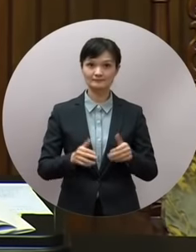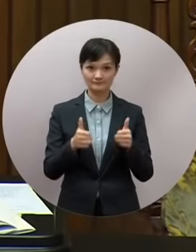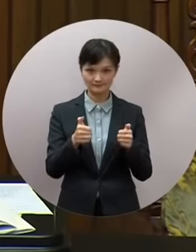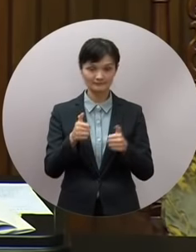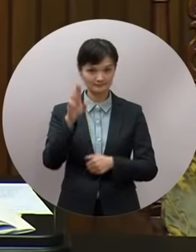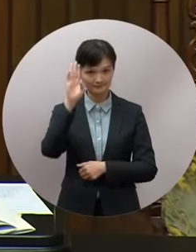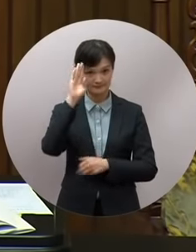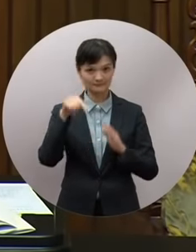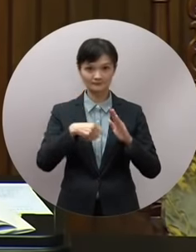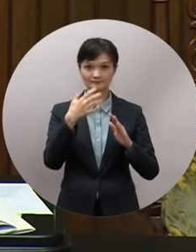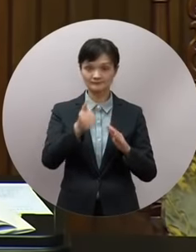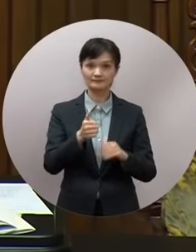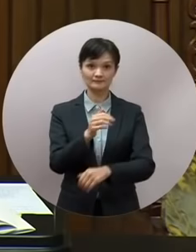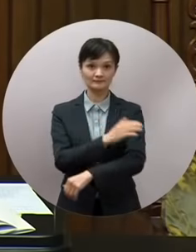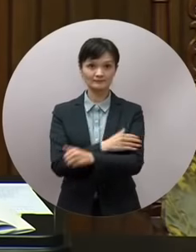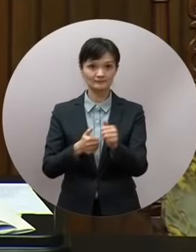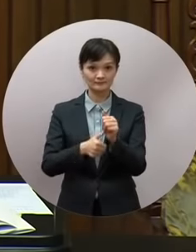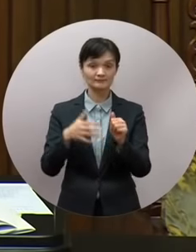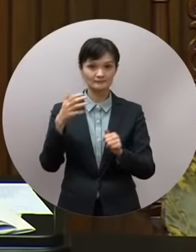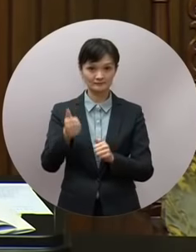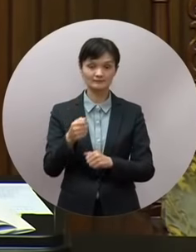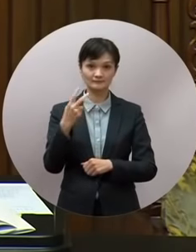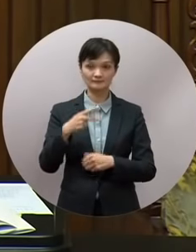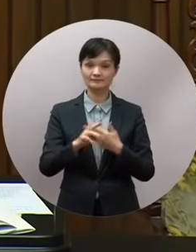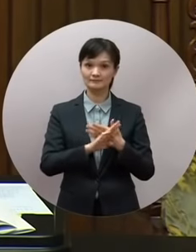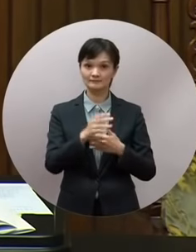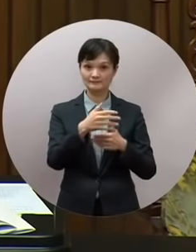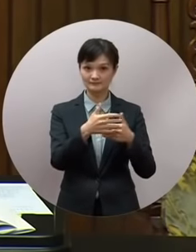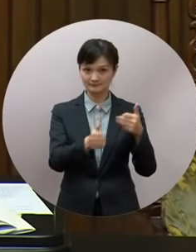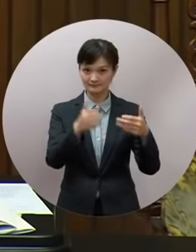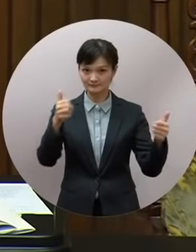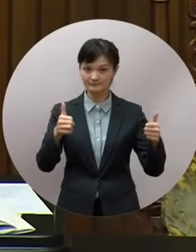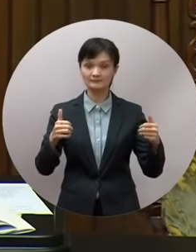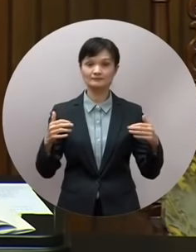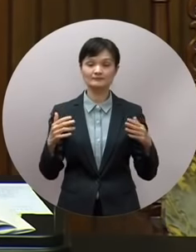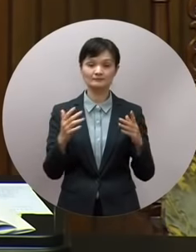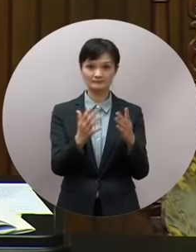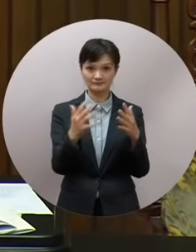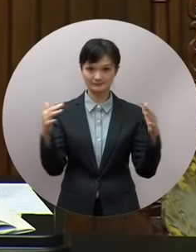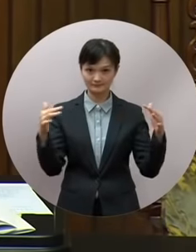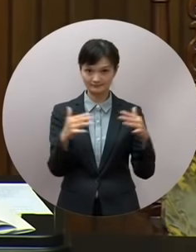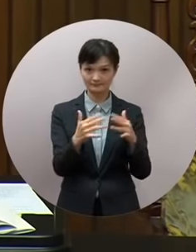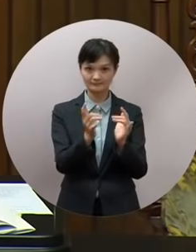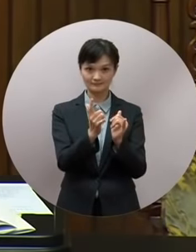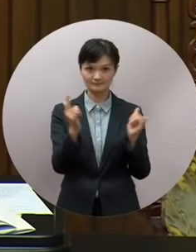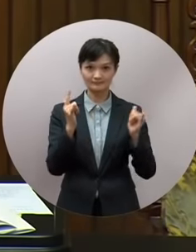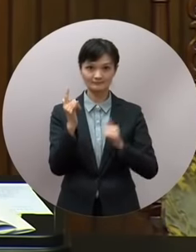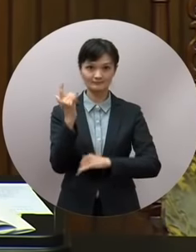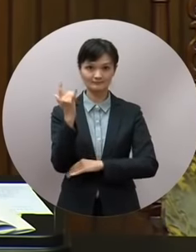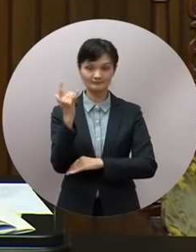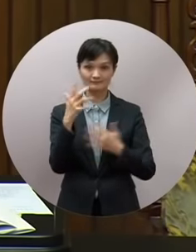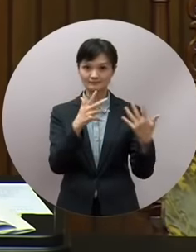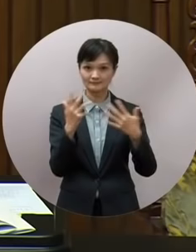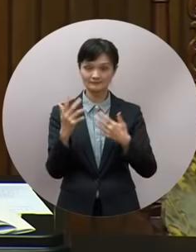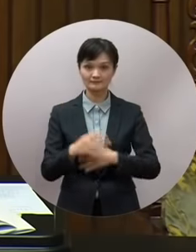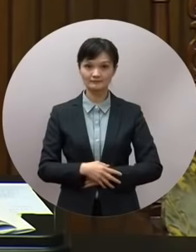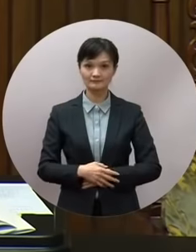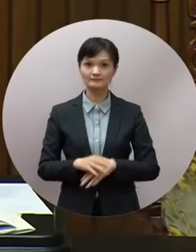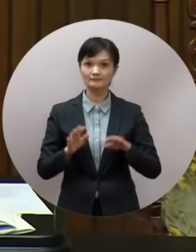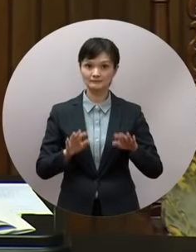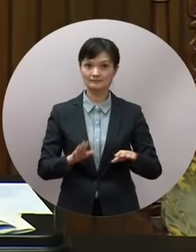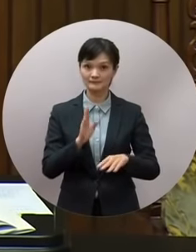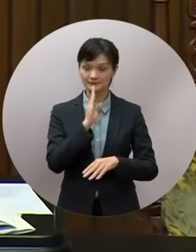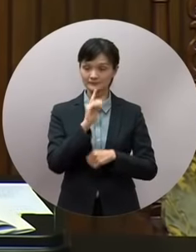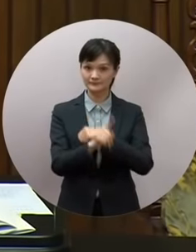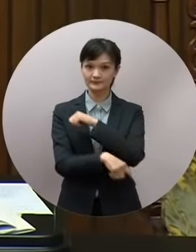长、陈副院长及各部委所长列席答询。报告院会，今天是本